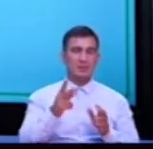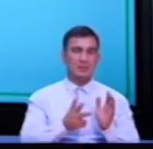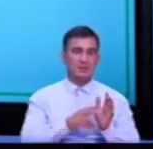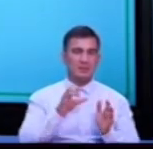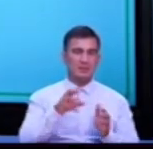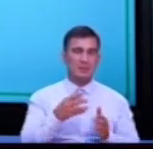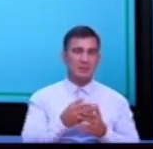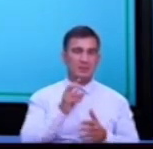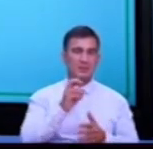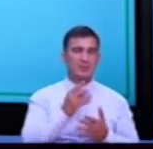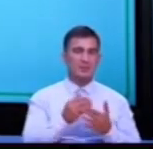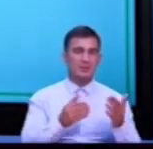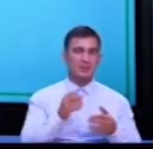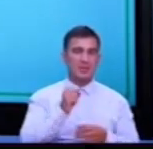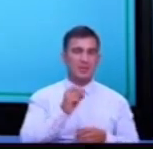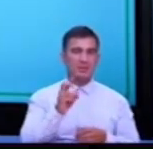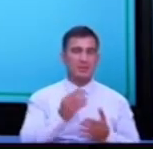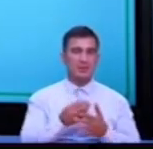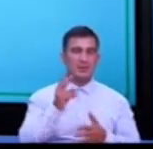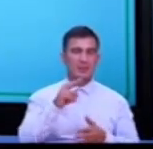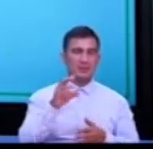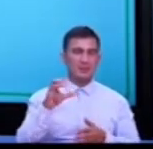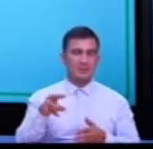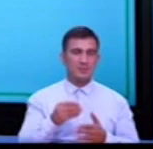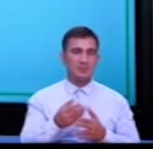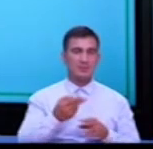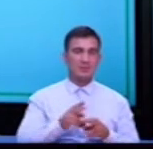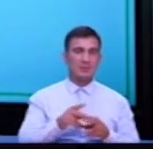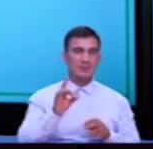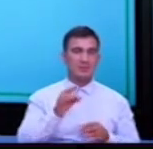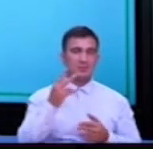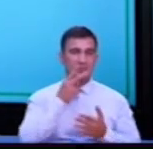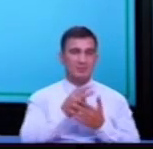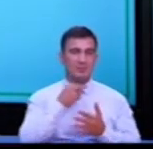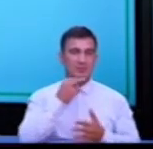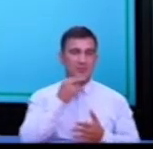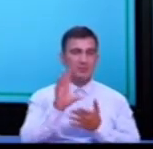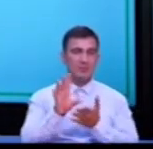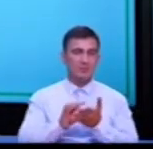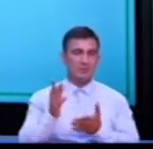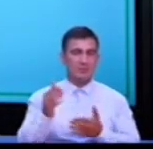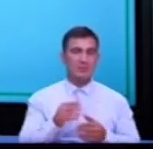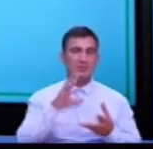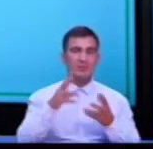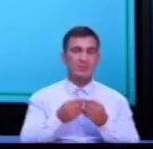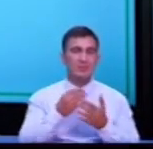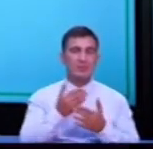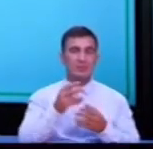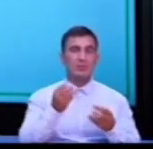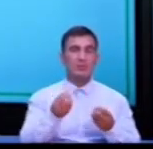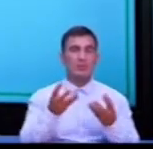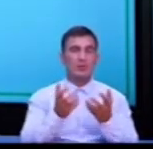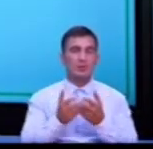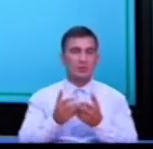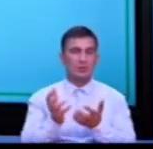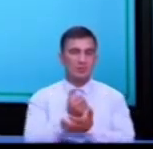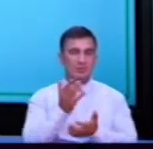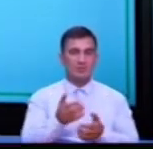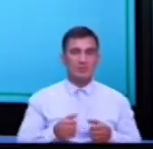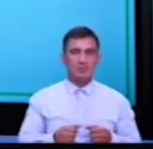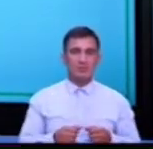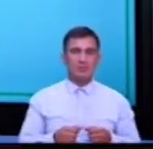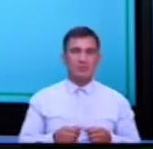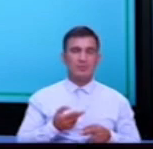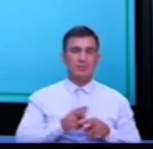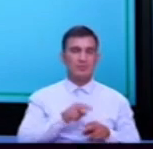cm. BC'de AB 5 cm, BC 3 cm, AC 4 cm bo'lsa, uning perimetrini toping.